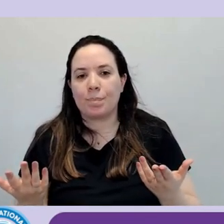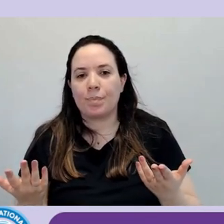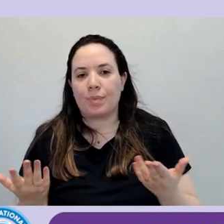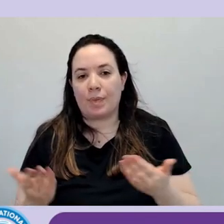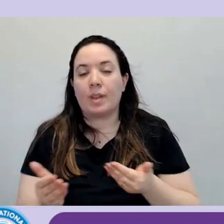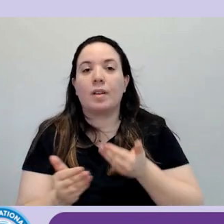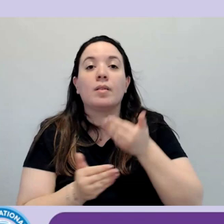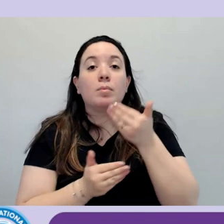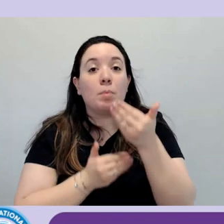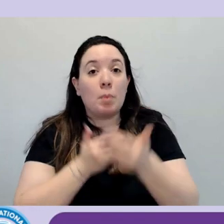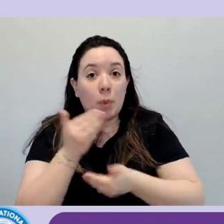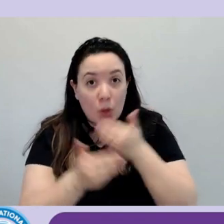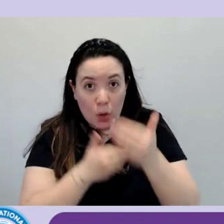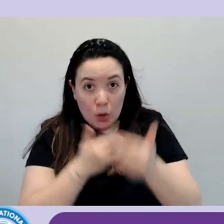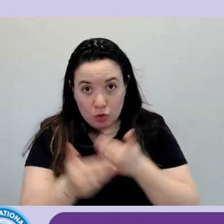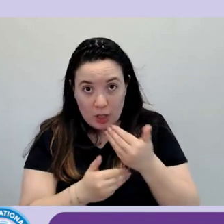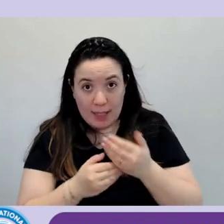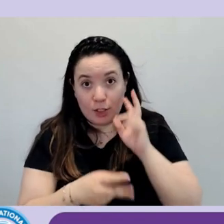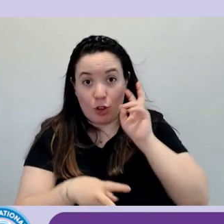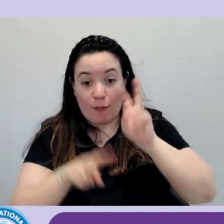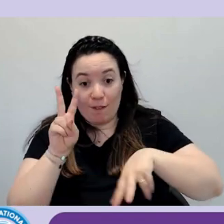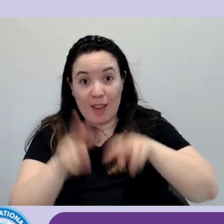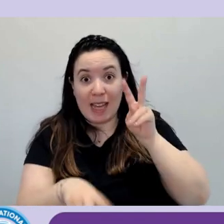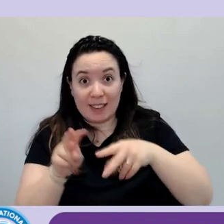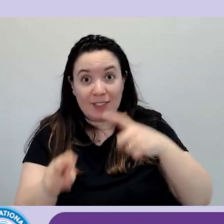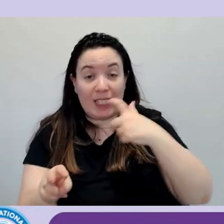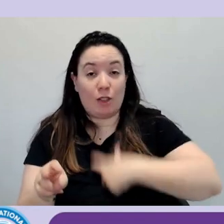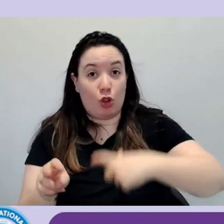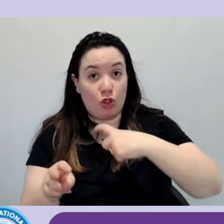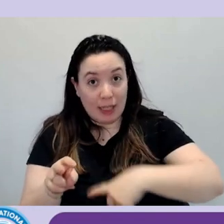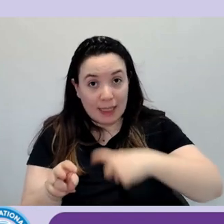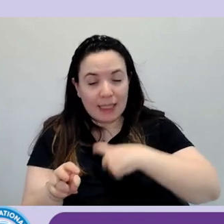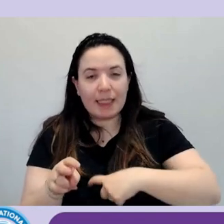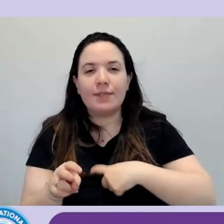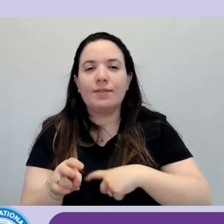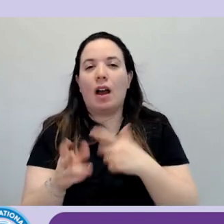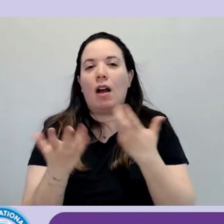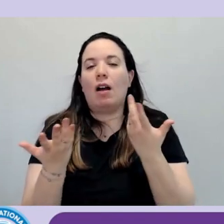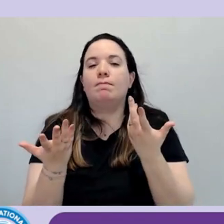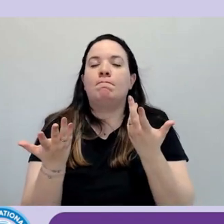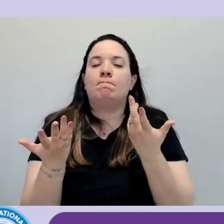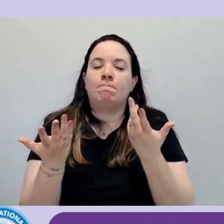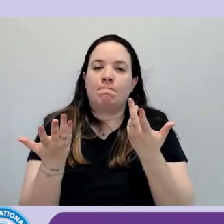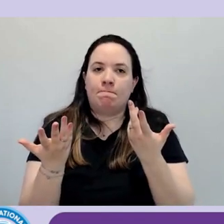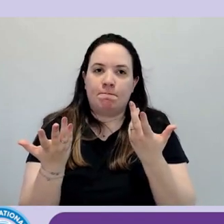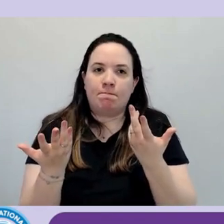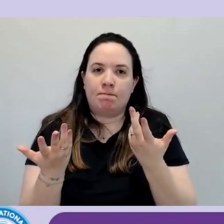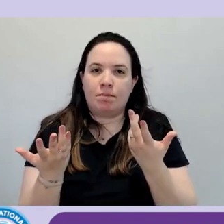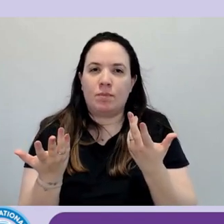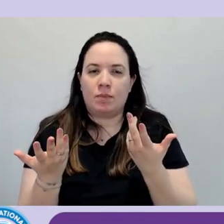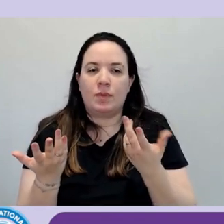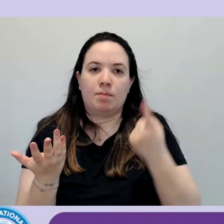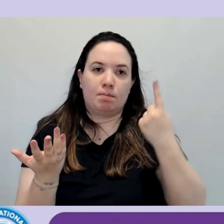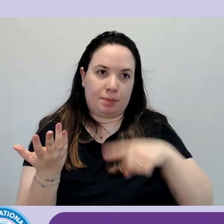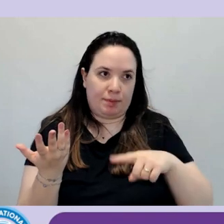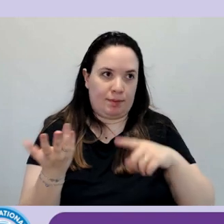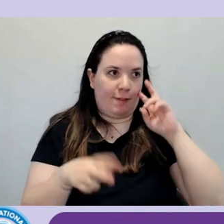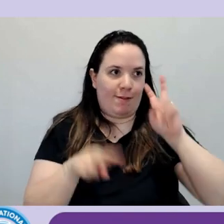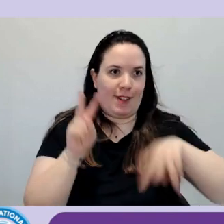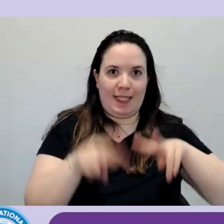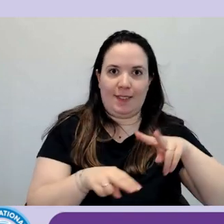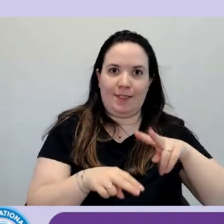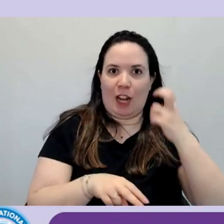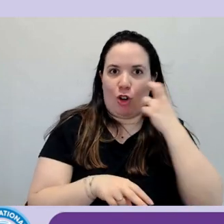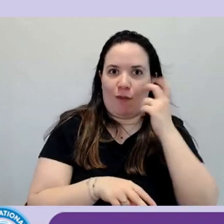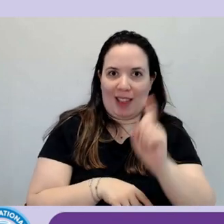nel processo diciamo di verifica soggettiva Ecco soprattutto la verifica lato non vedente Ecco